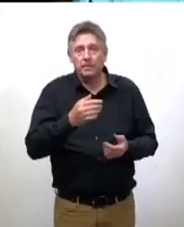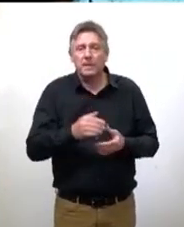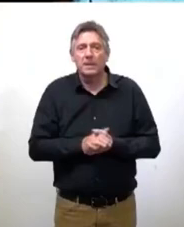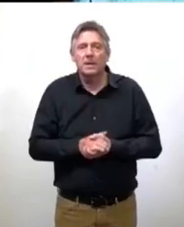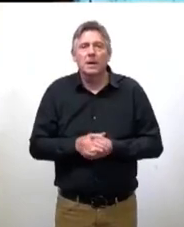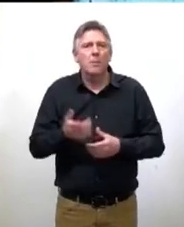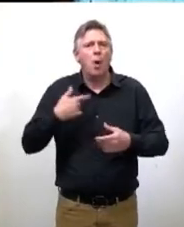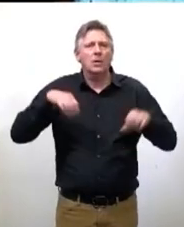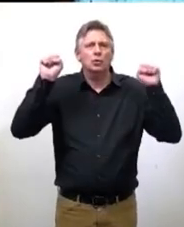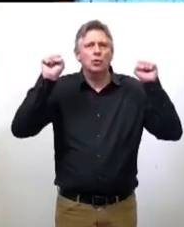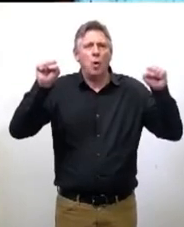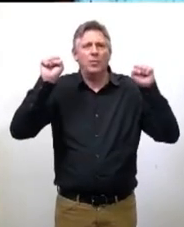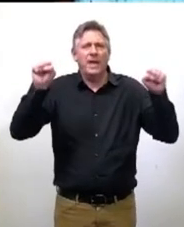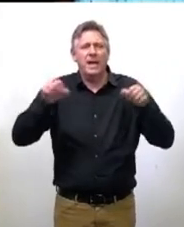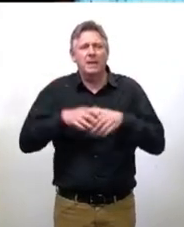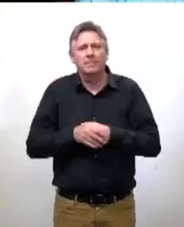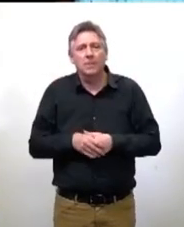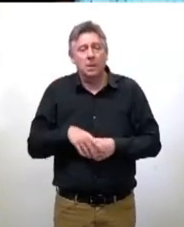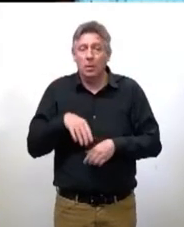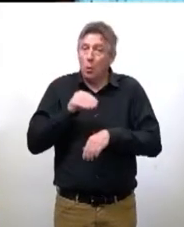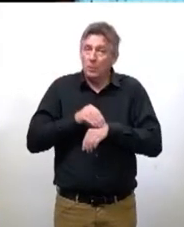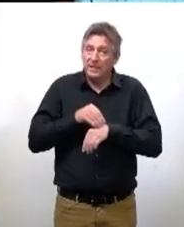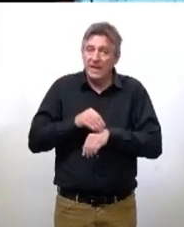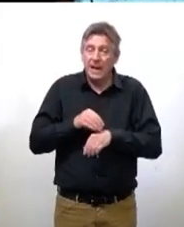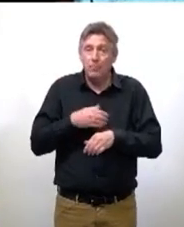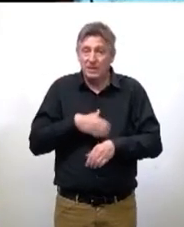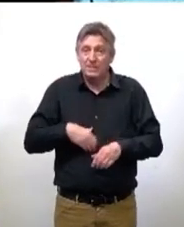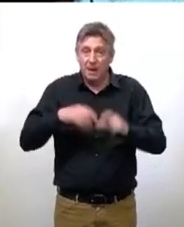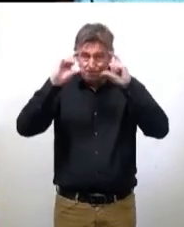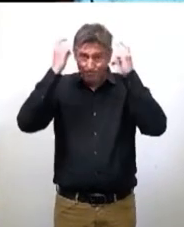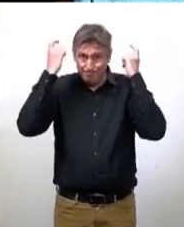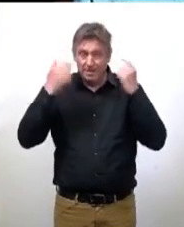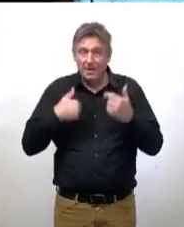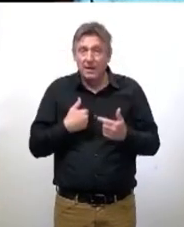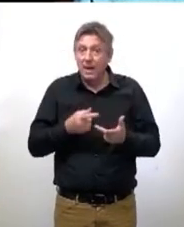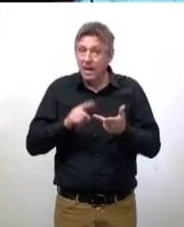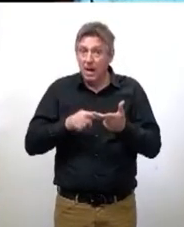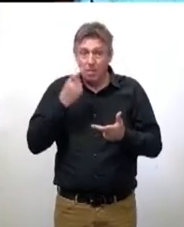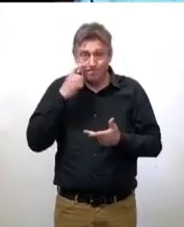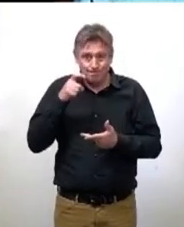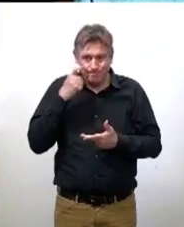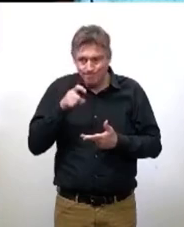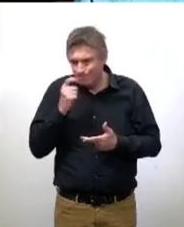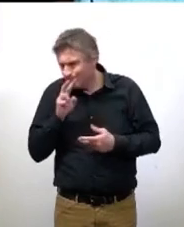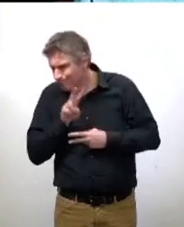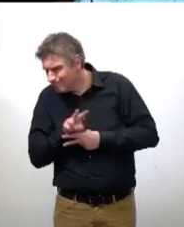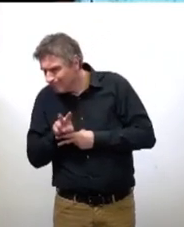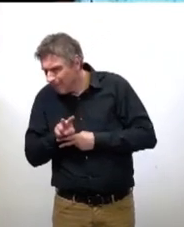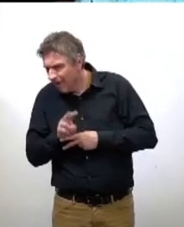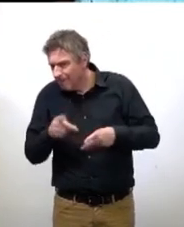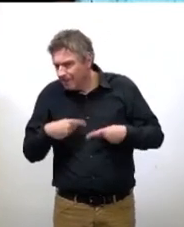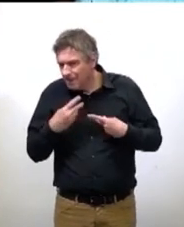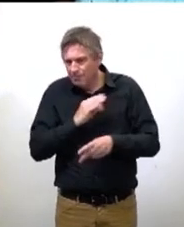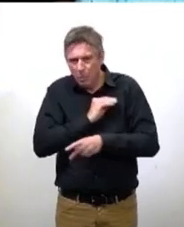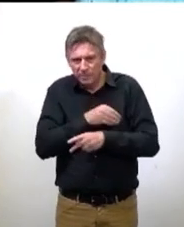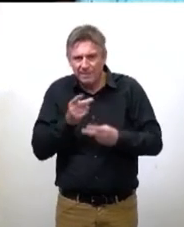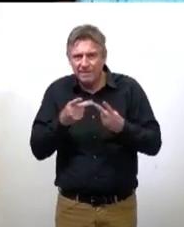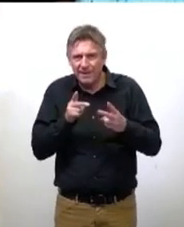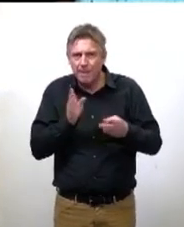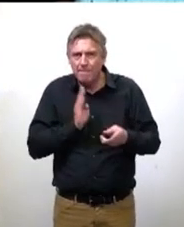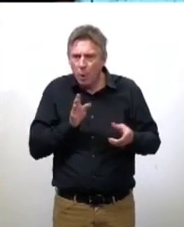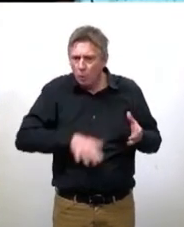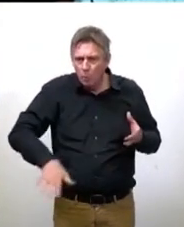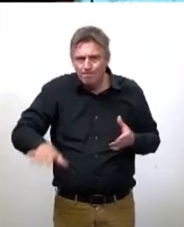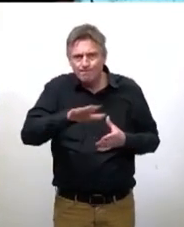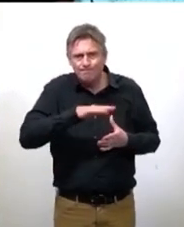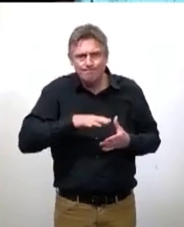supporter, le conseiller municipal et l'observateur attentif de la vie sportive bordelaise qui tient à vous affirmer,